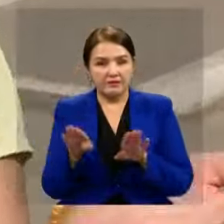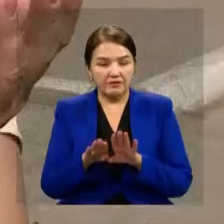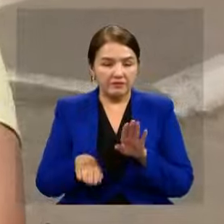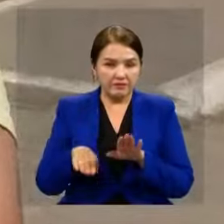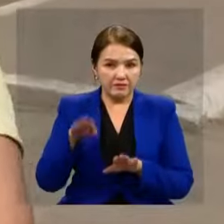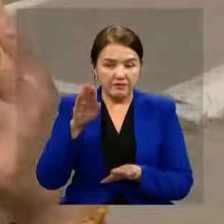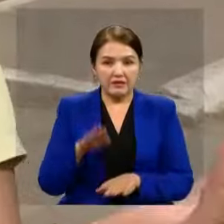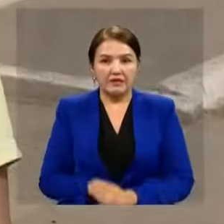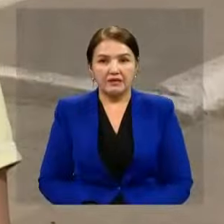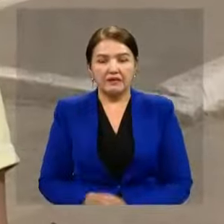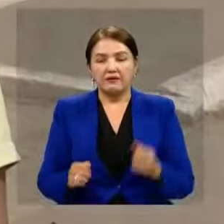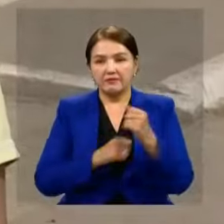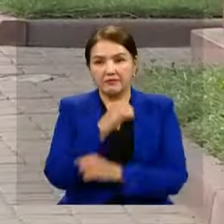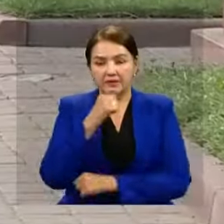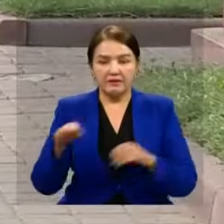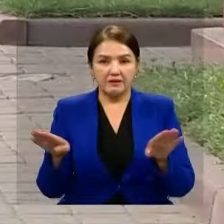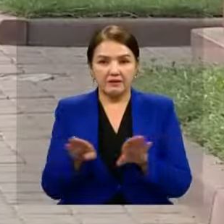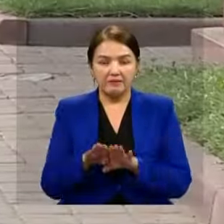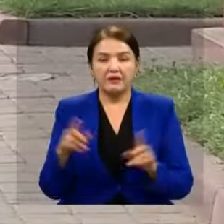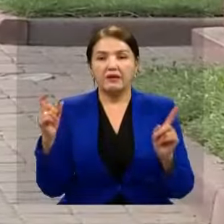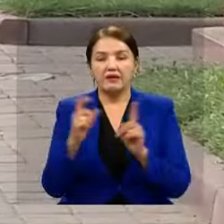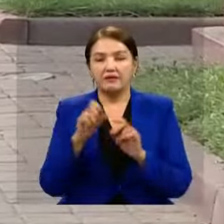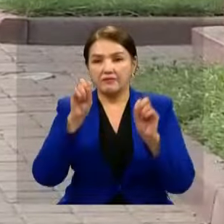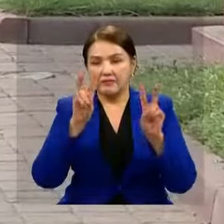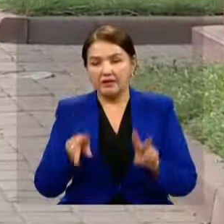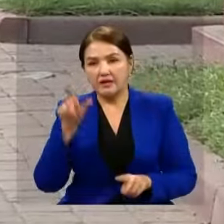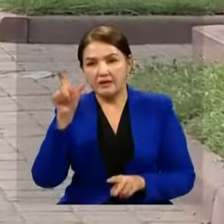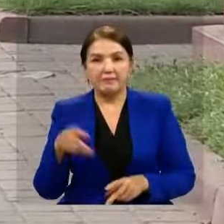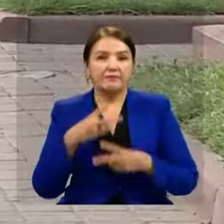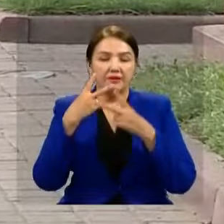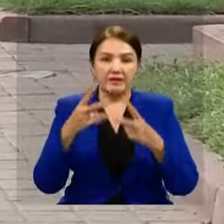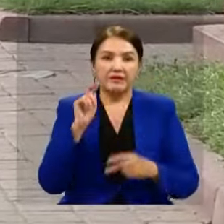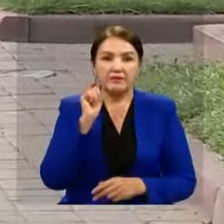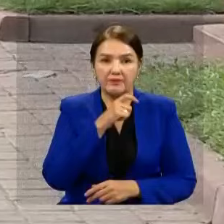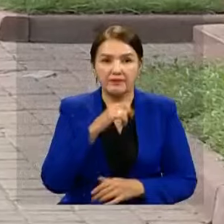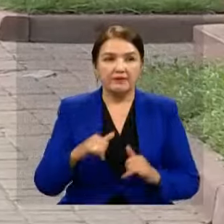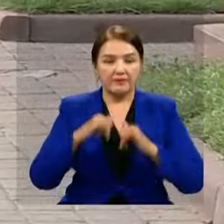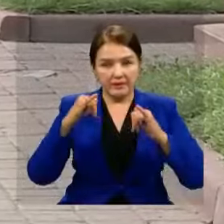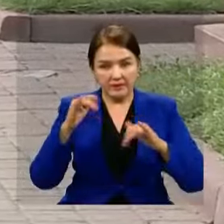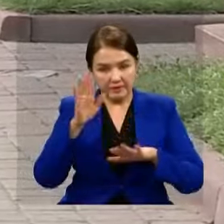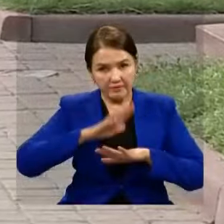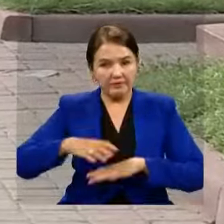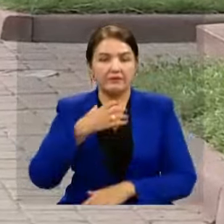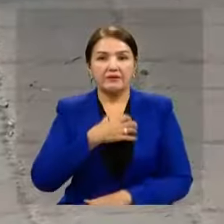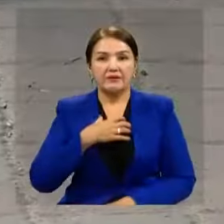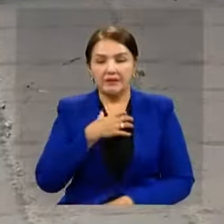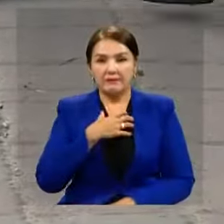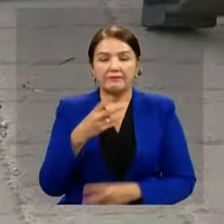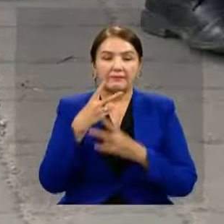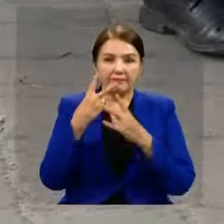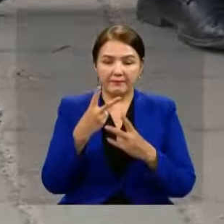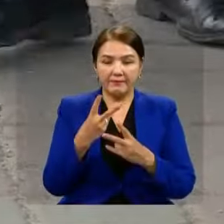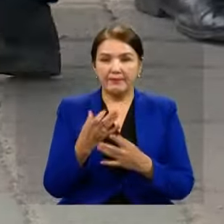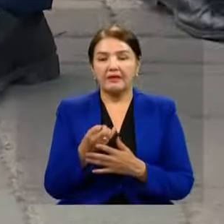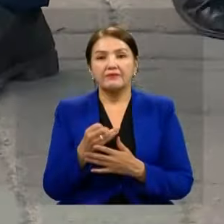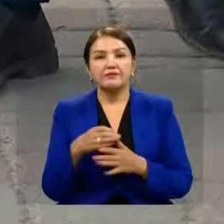и материально растем. По словам специалистов, если рассматривать экономическое развитие страны, важно учитывать показатель